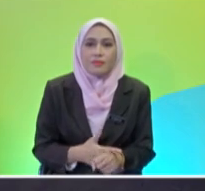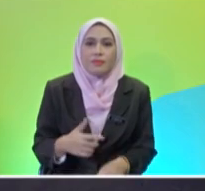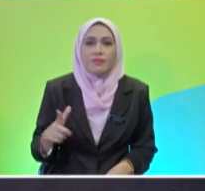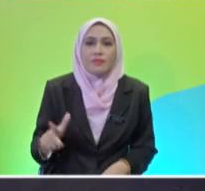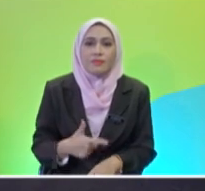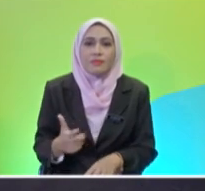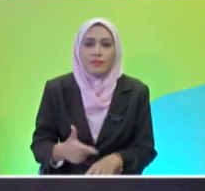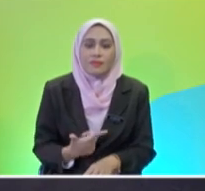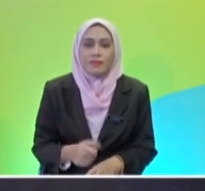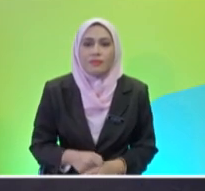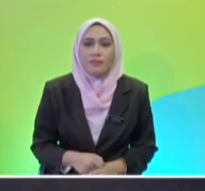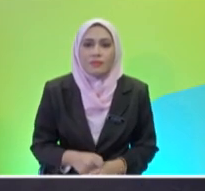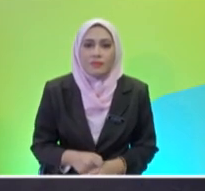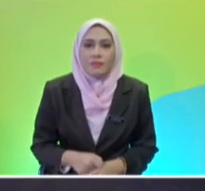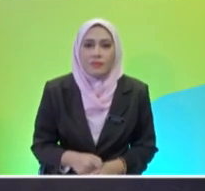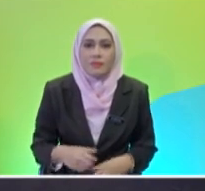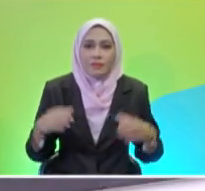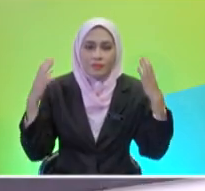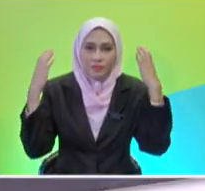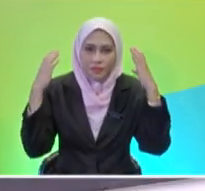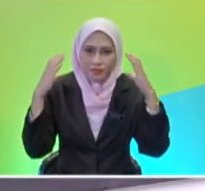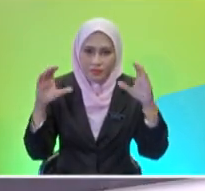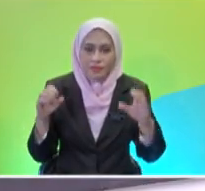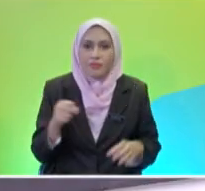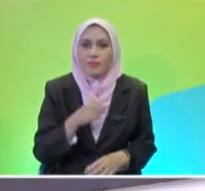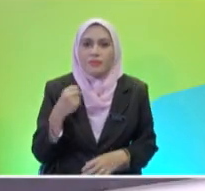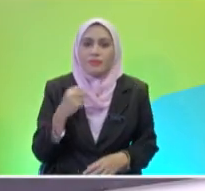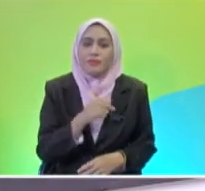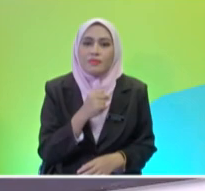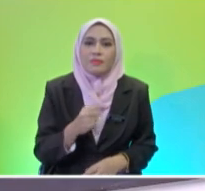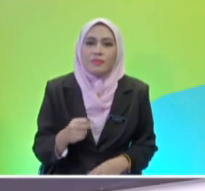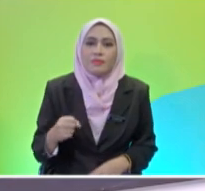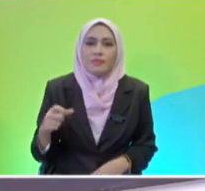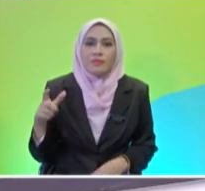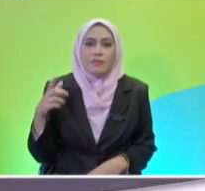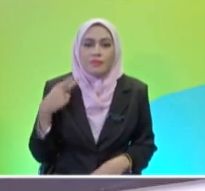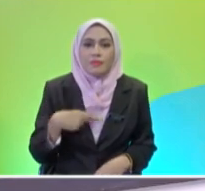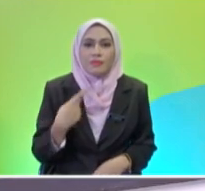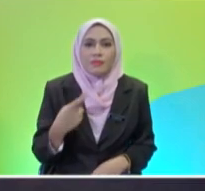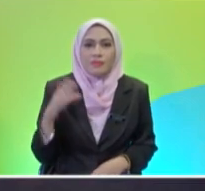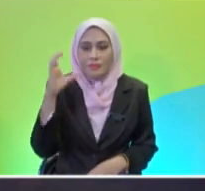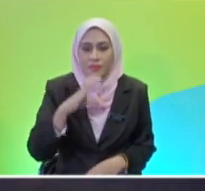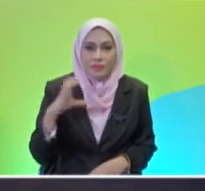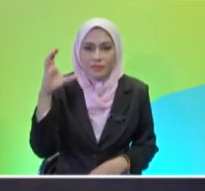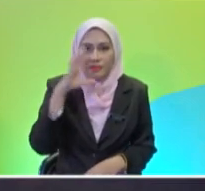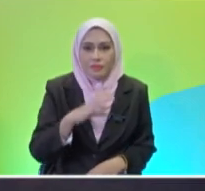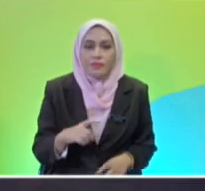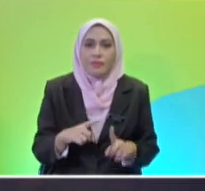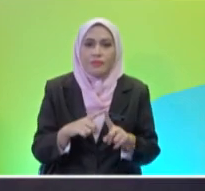kita teruskan. Cikgu nyanyi, Ria cari. Boleh? Okey, boleh cikgu. Okay. Jom.